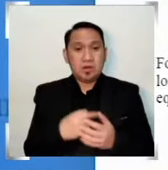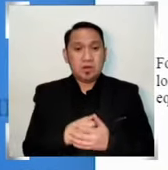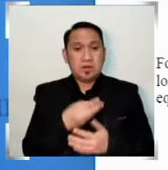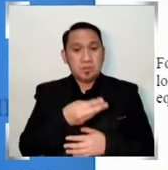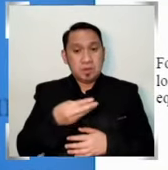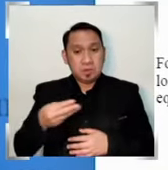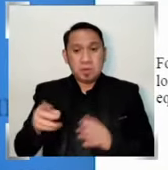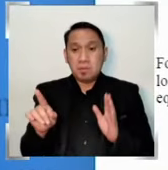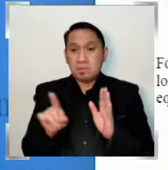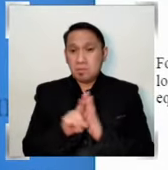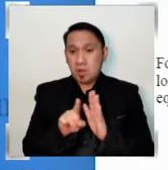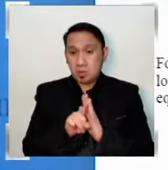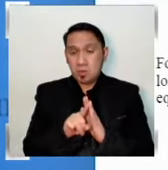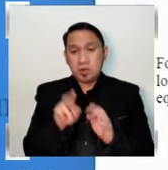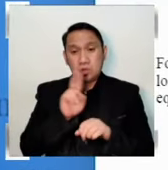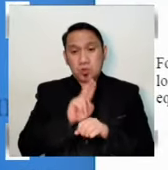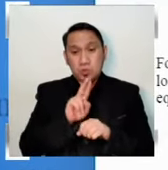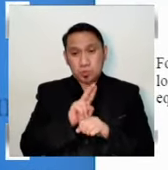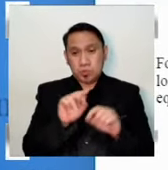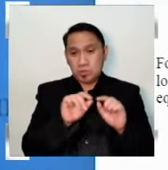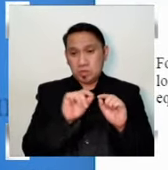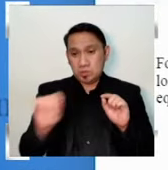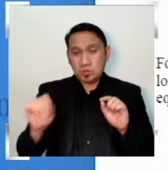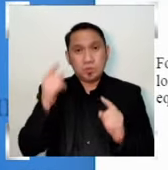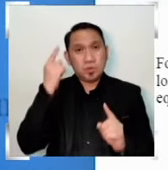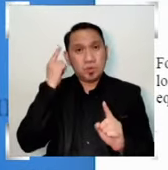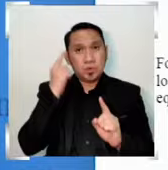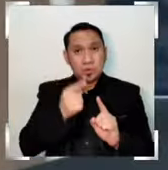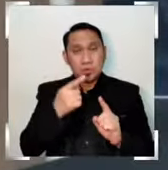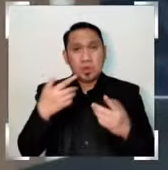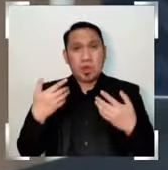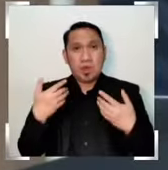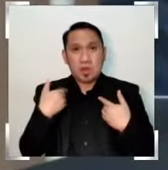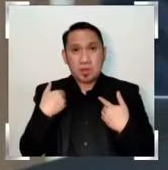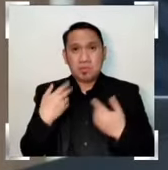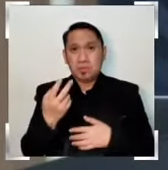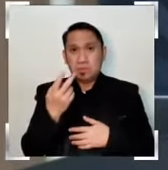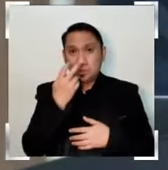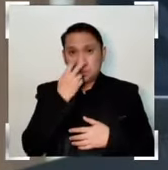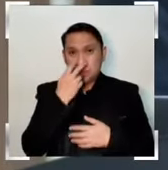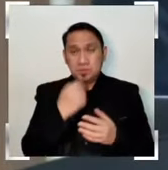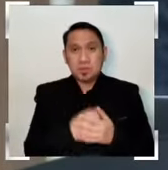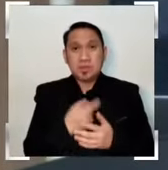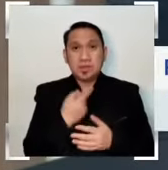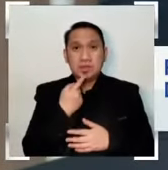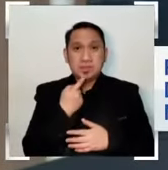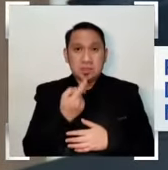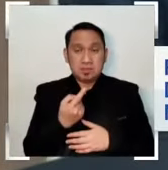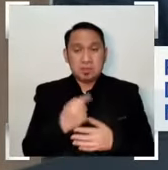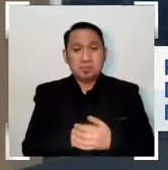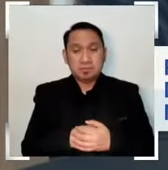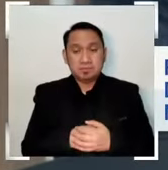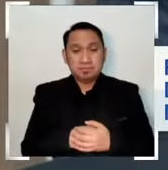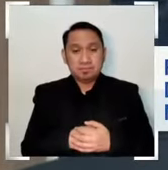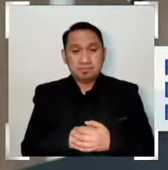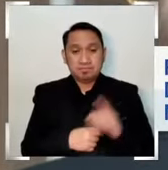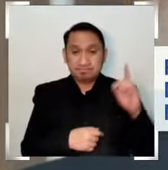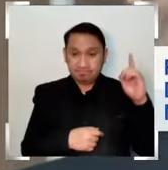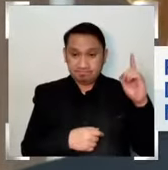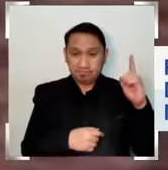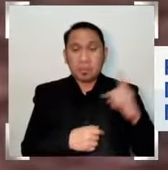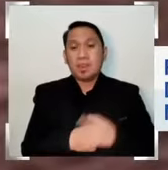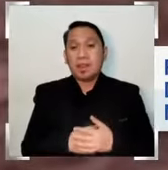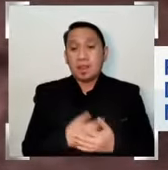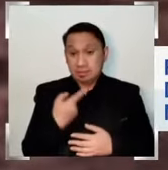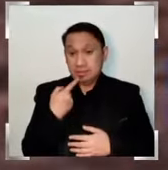paggamit ng lasers na ang talagang layon ay magdulot ng permanenteng pagkabulag. Ayon kay retired Supreme Court Senior Associate Justice Antonio